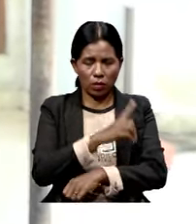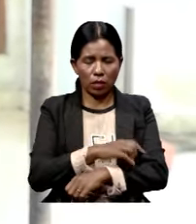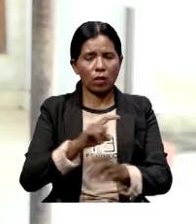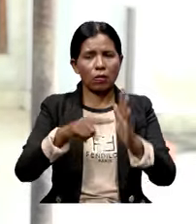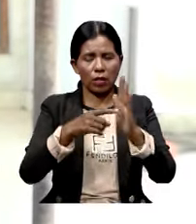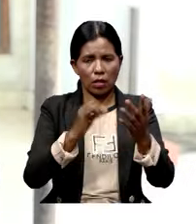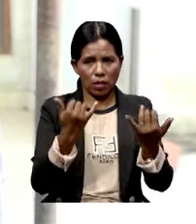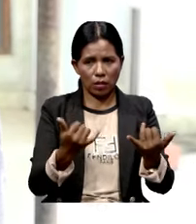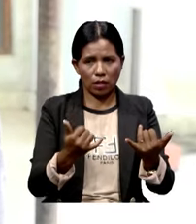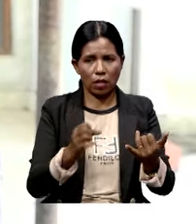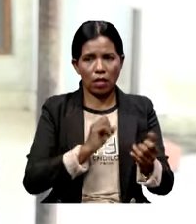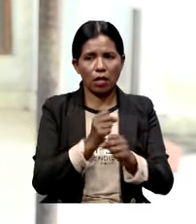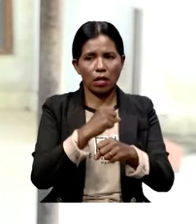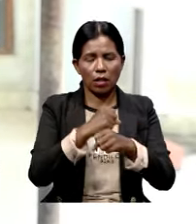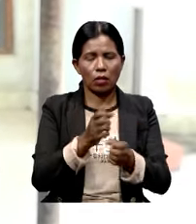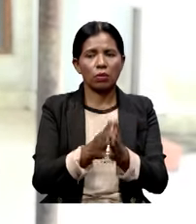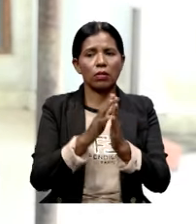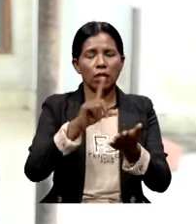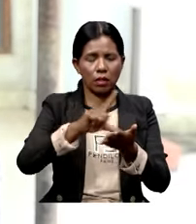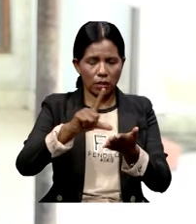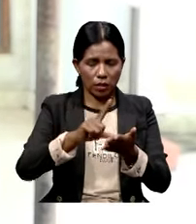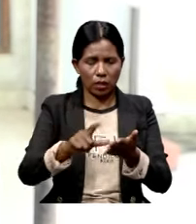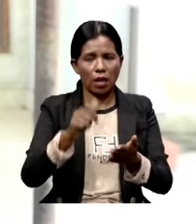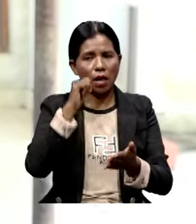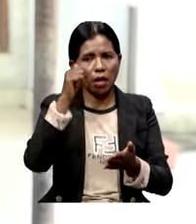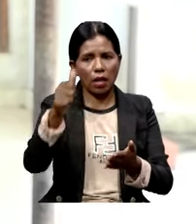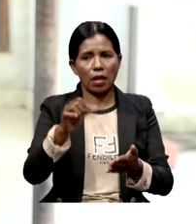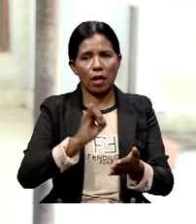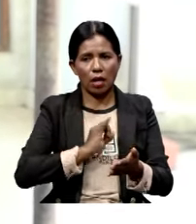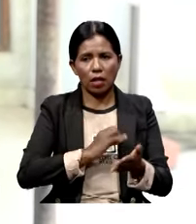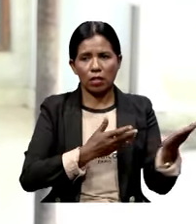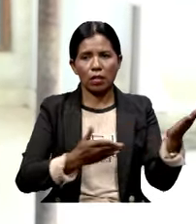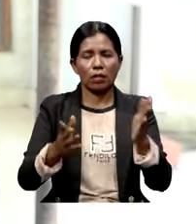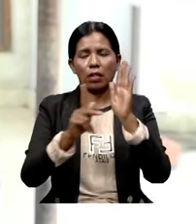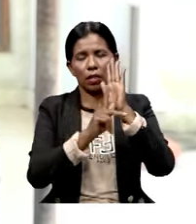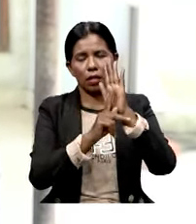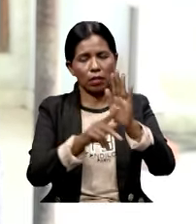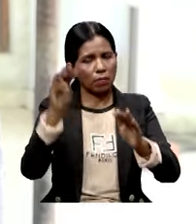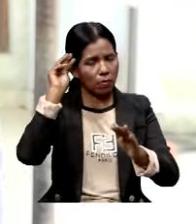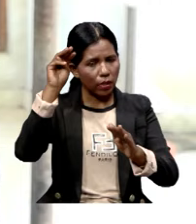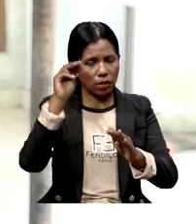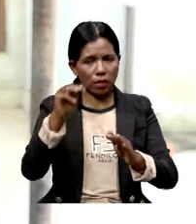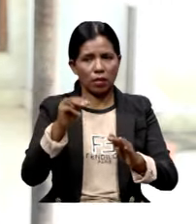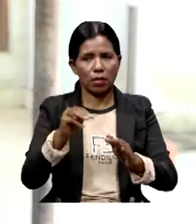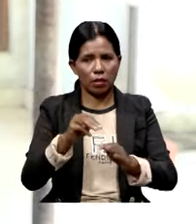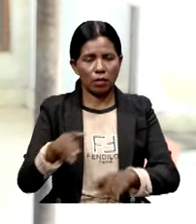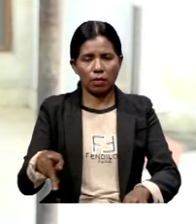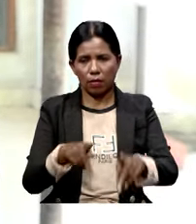ohin, hau halona lisensa, para aban hau sei hatama unia keisha ba iha ministeru